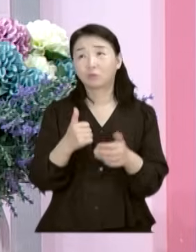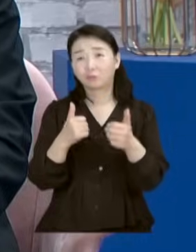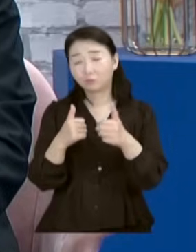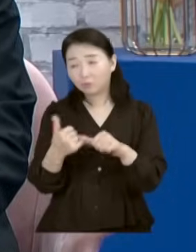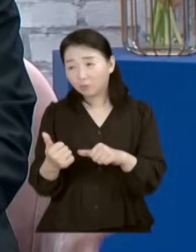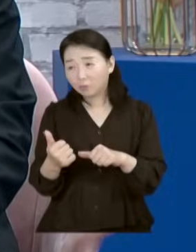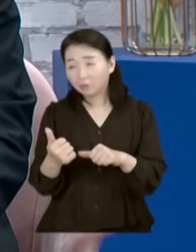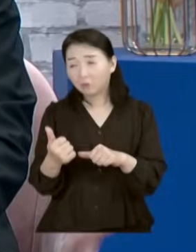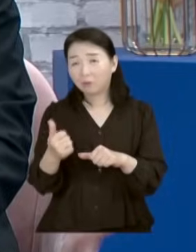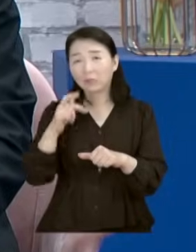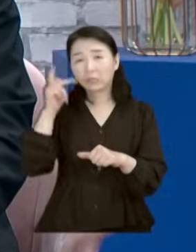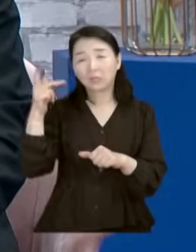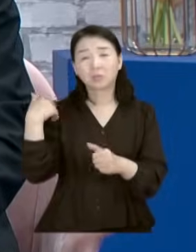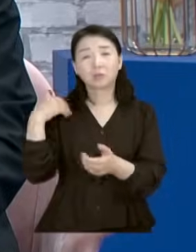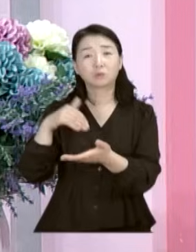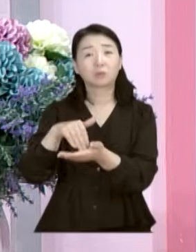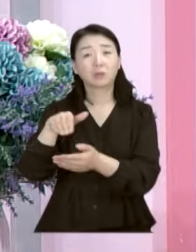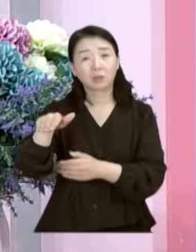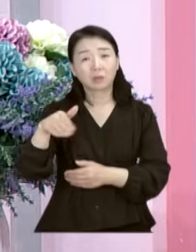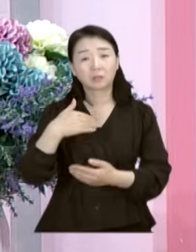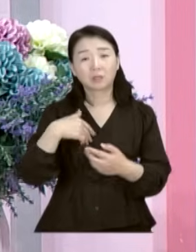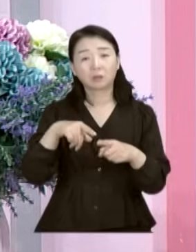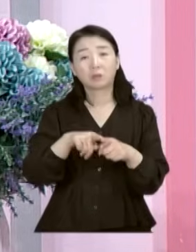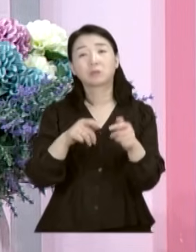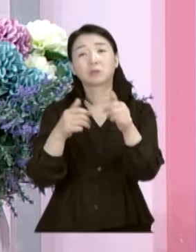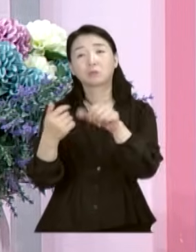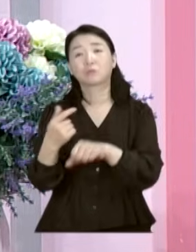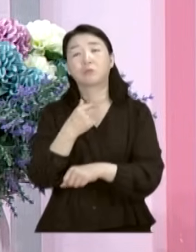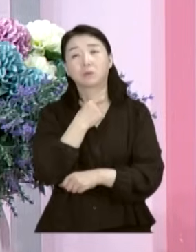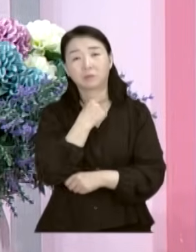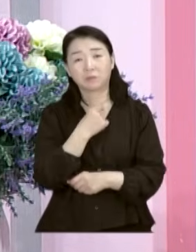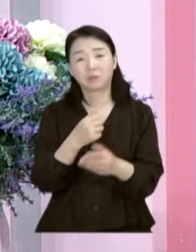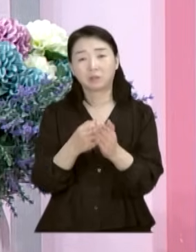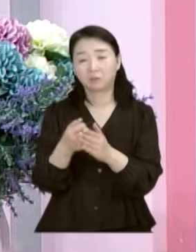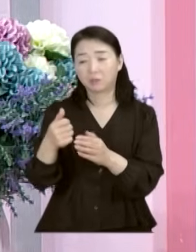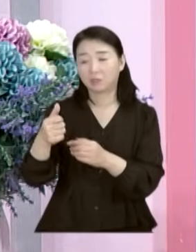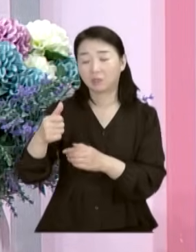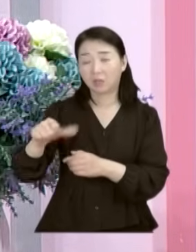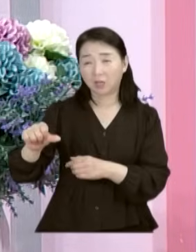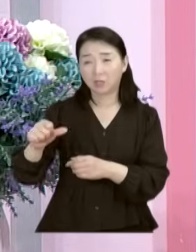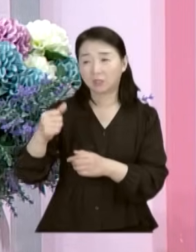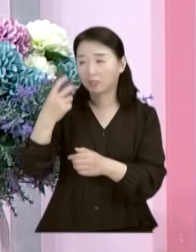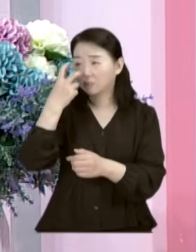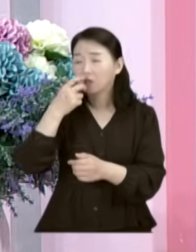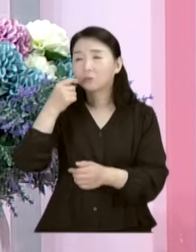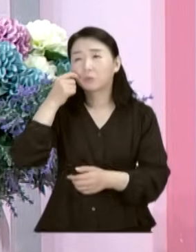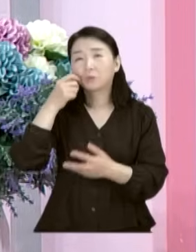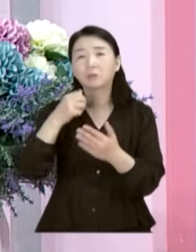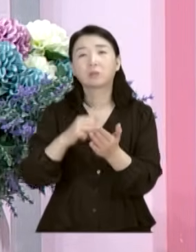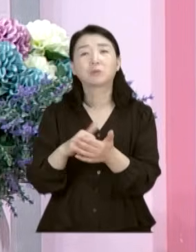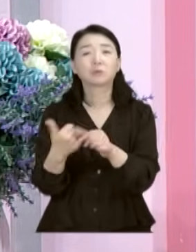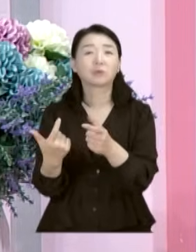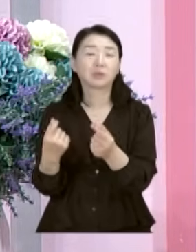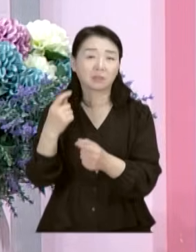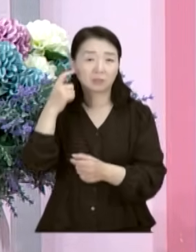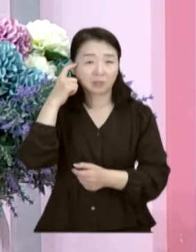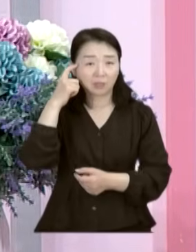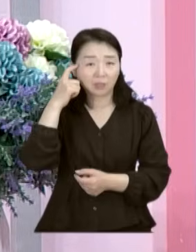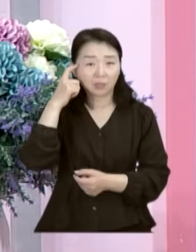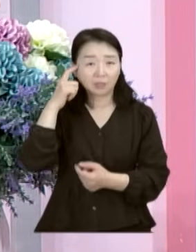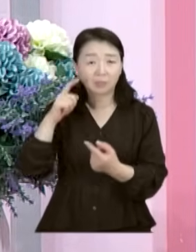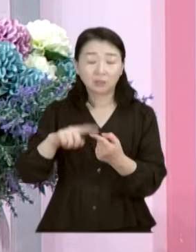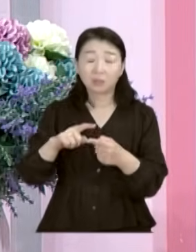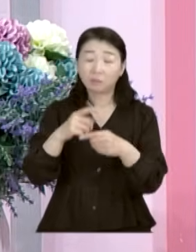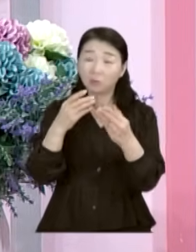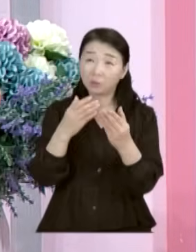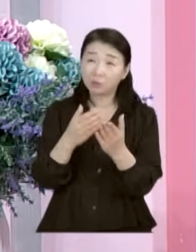오게 된 거예요 그러니까이 목사님도 나도 함께 같이 죽겠다이 아이 내가 잘 못 돌봐서 이런 거 같다 하고 아예